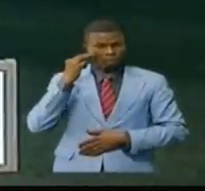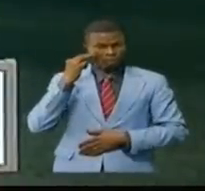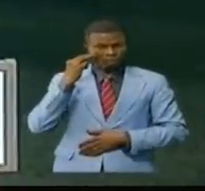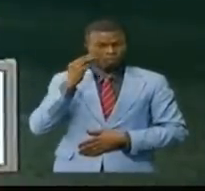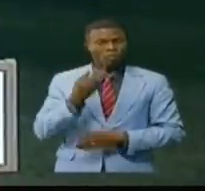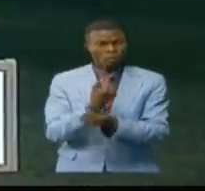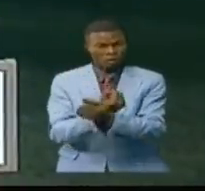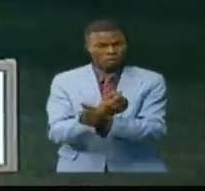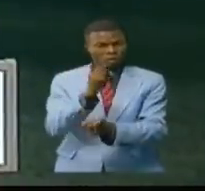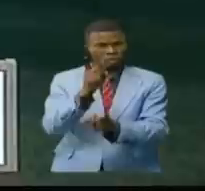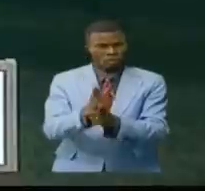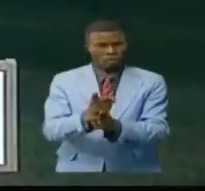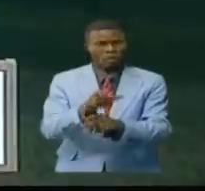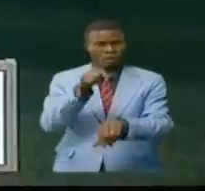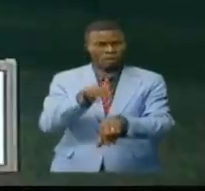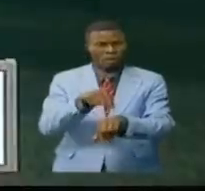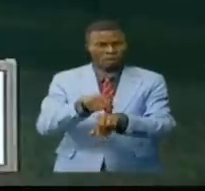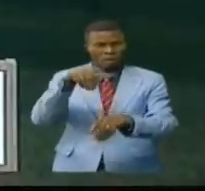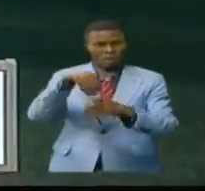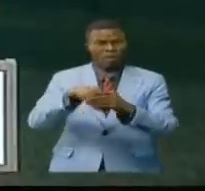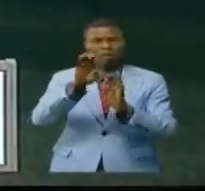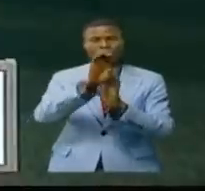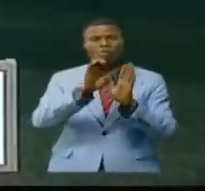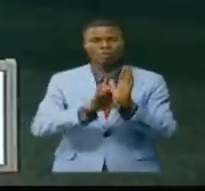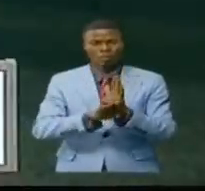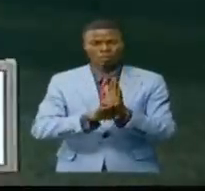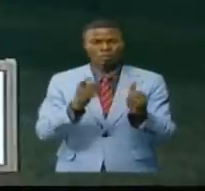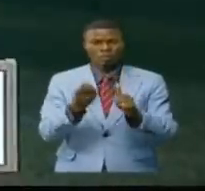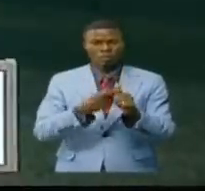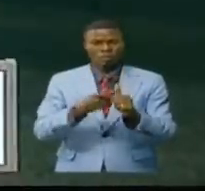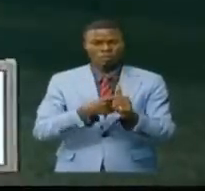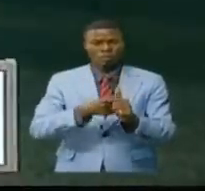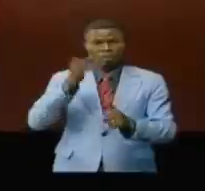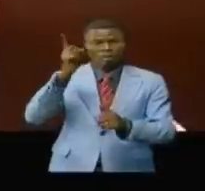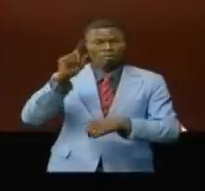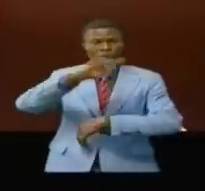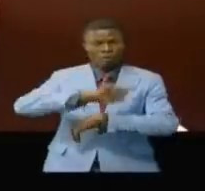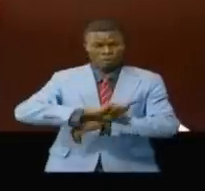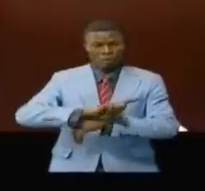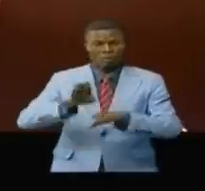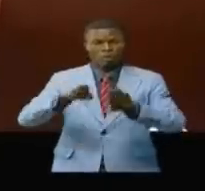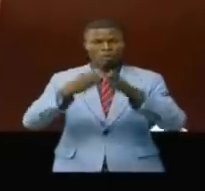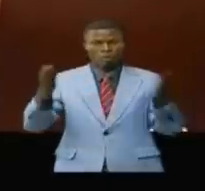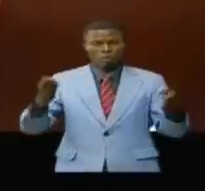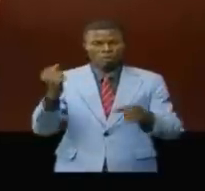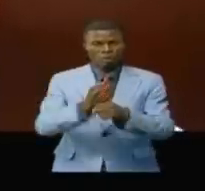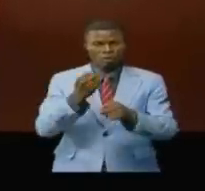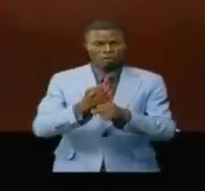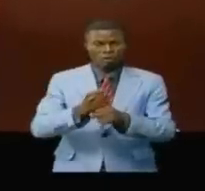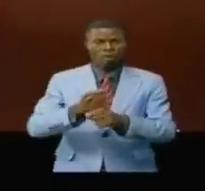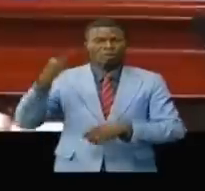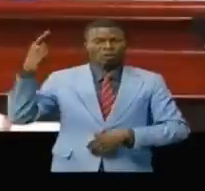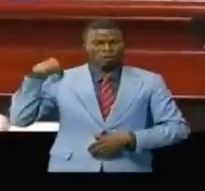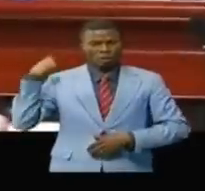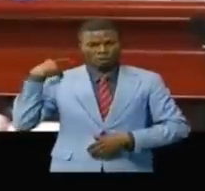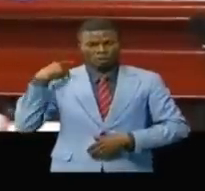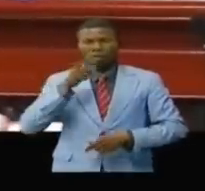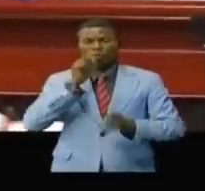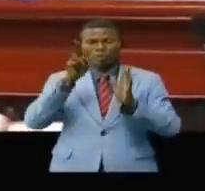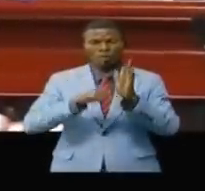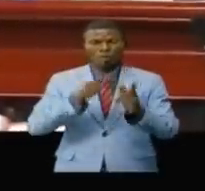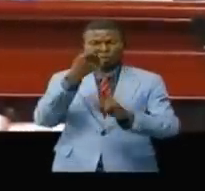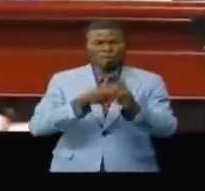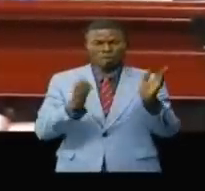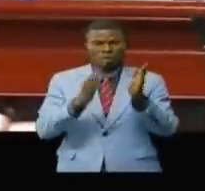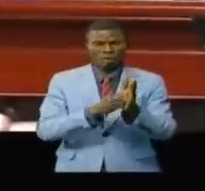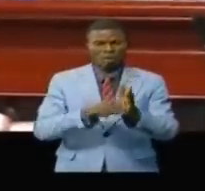les respects stricts du délai constitutionnel, à savoir le premier jour de la rentrée parlementaire, rentrée de septembre